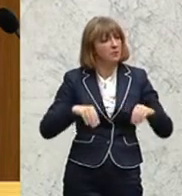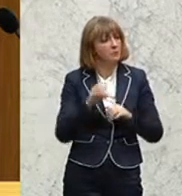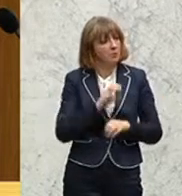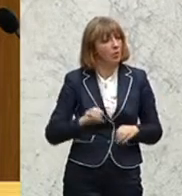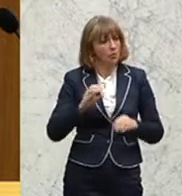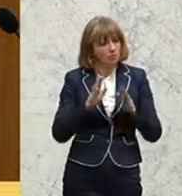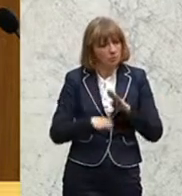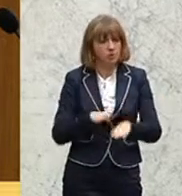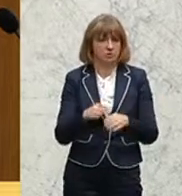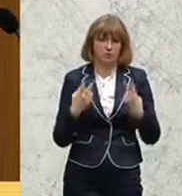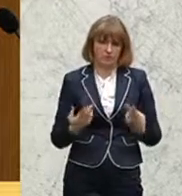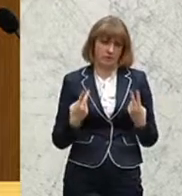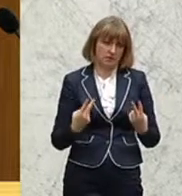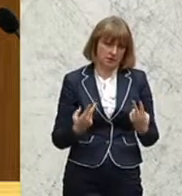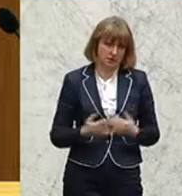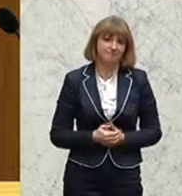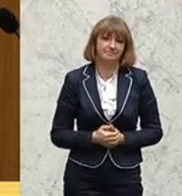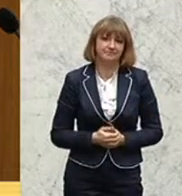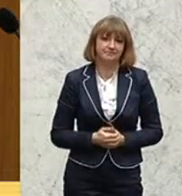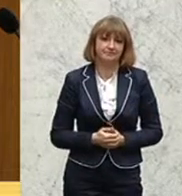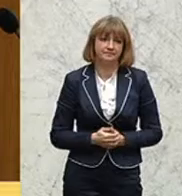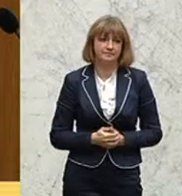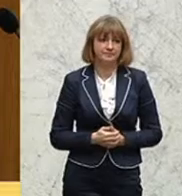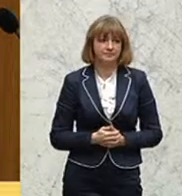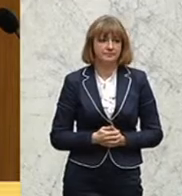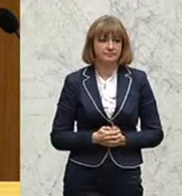Vorgehen sind das Gebot der Stunde. Danke.